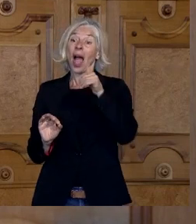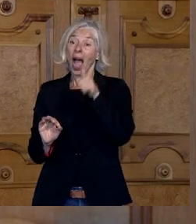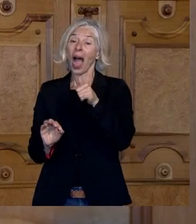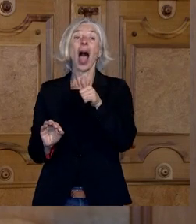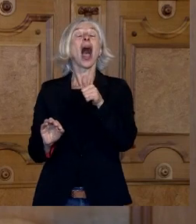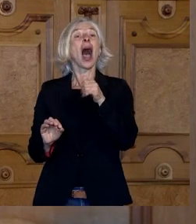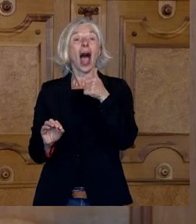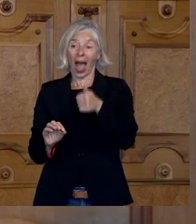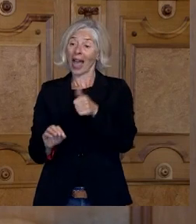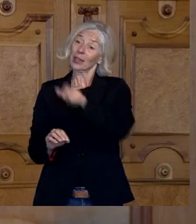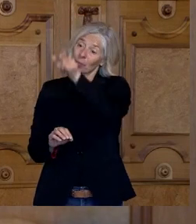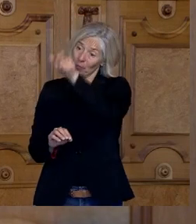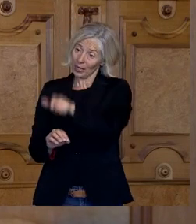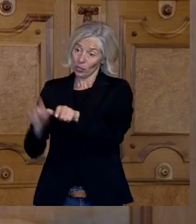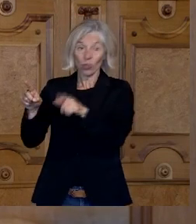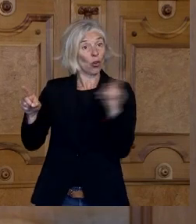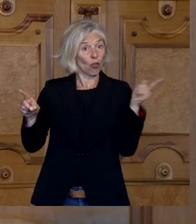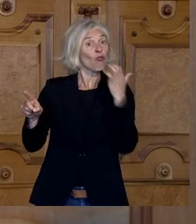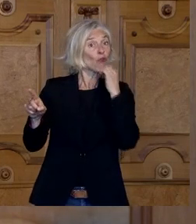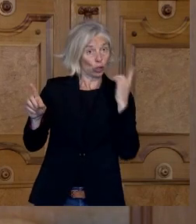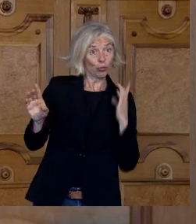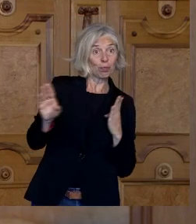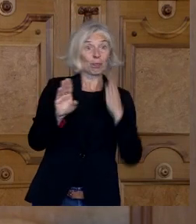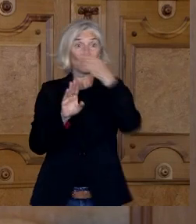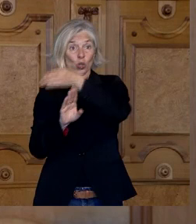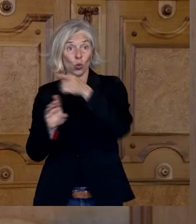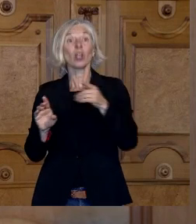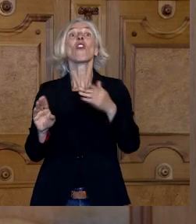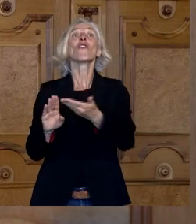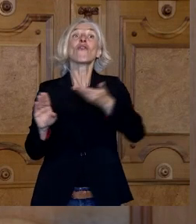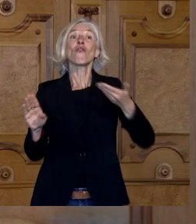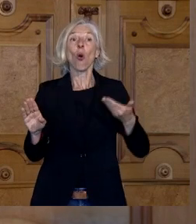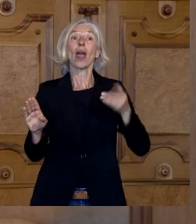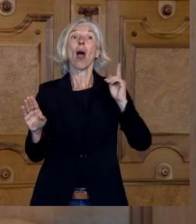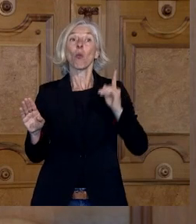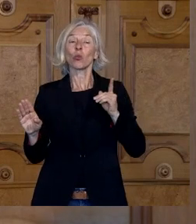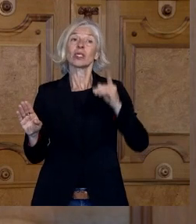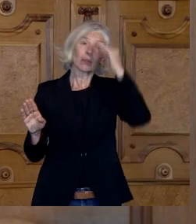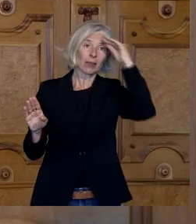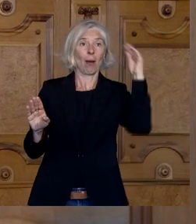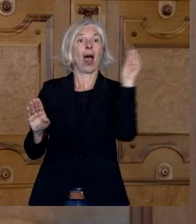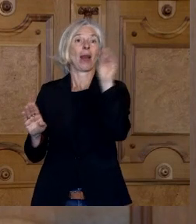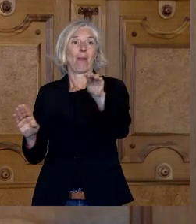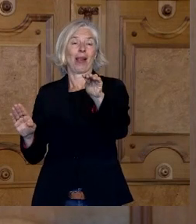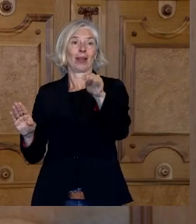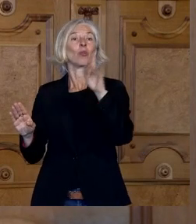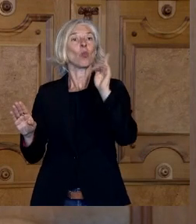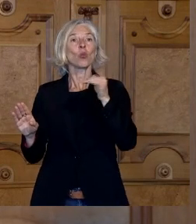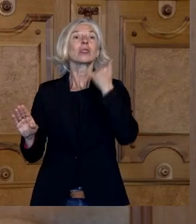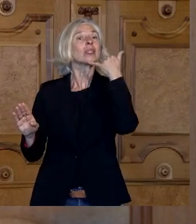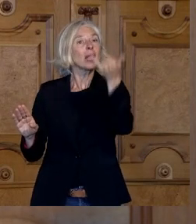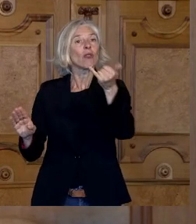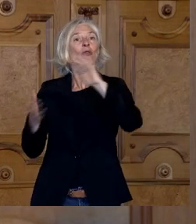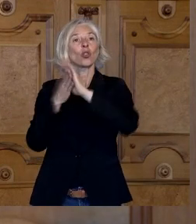machen unter telefonischer Anmeldung oder per E-Mail. Die Besuche müssen auf jeden Fall